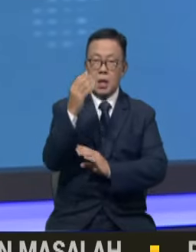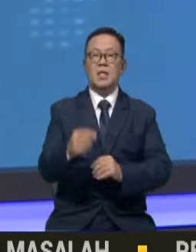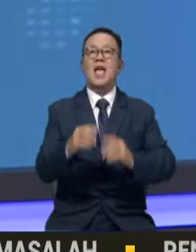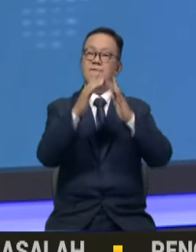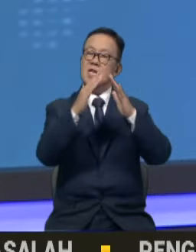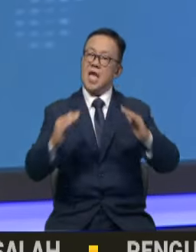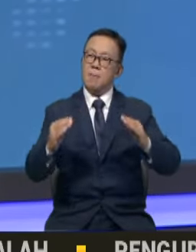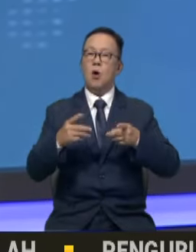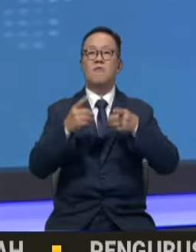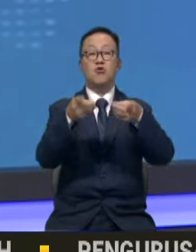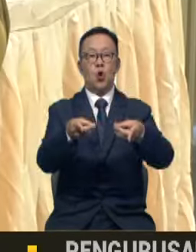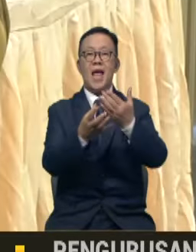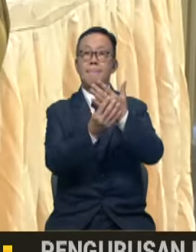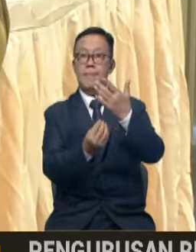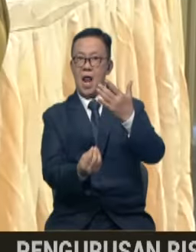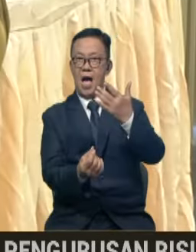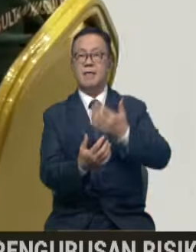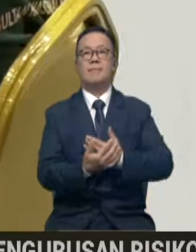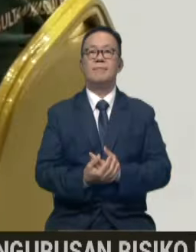darah.